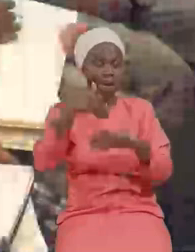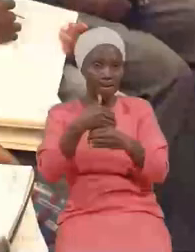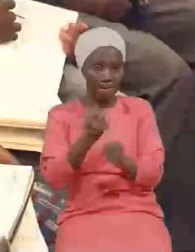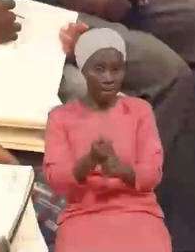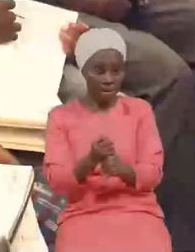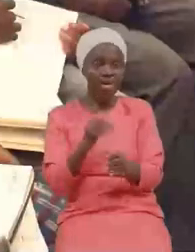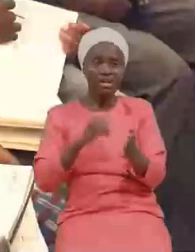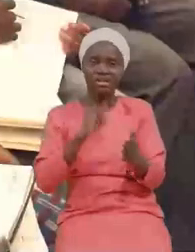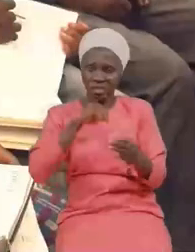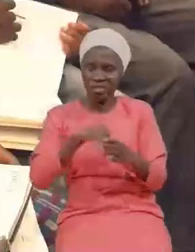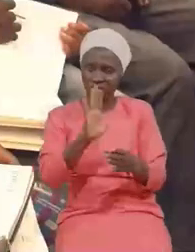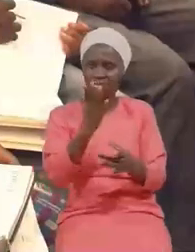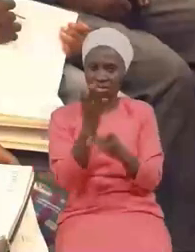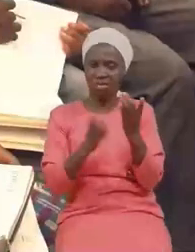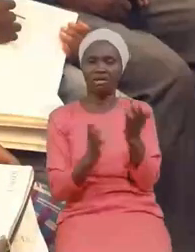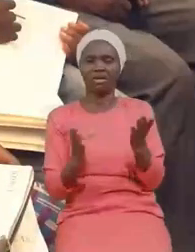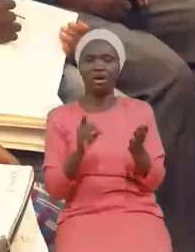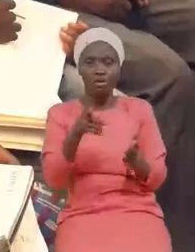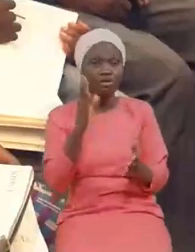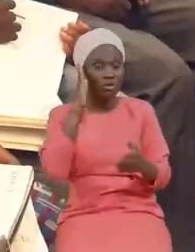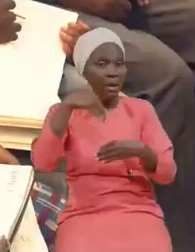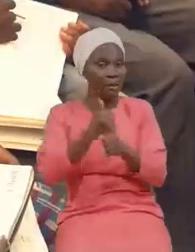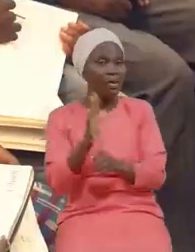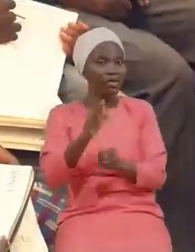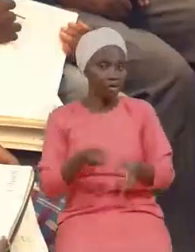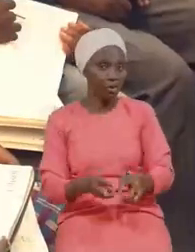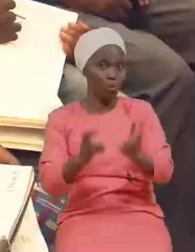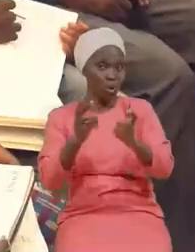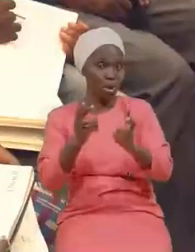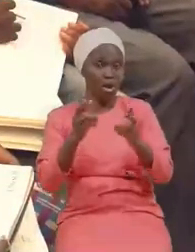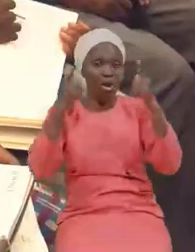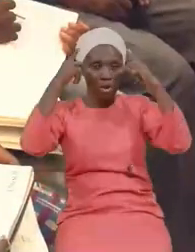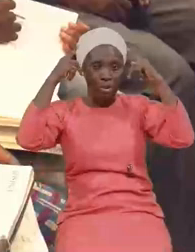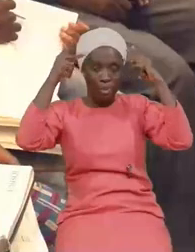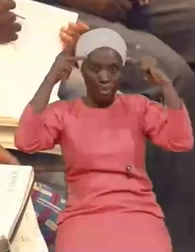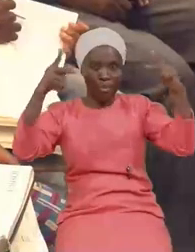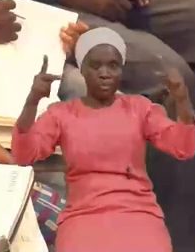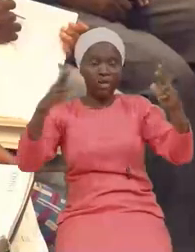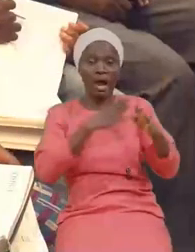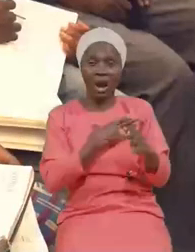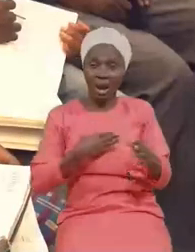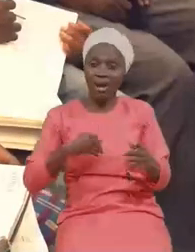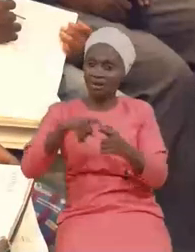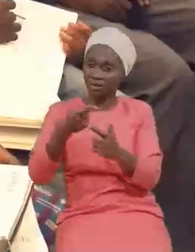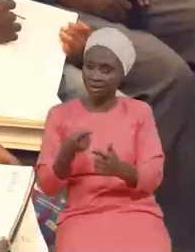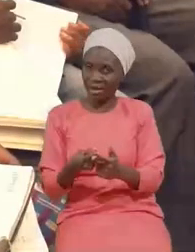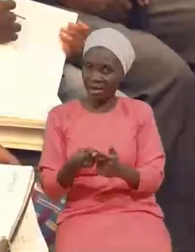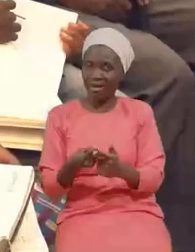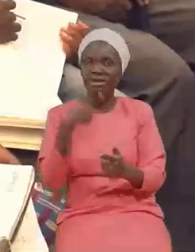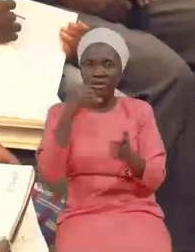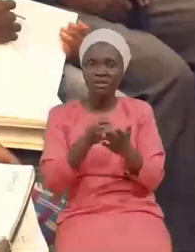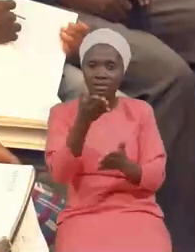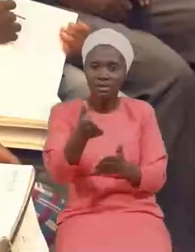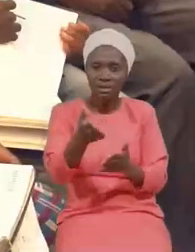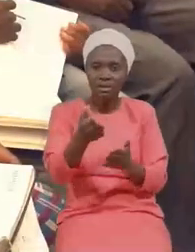dans thème c'est alors que tu auras du succès dans tes entreprises et que là-bas me dit le reste